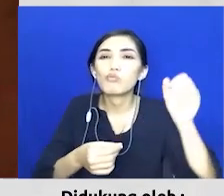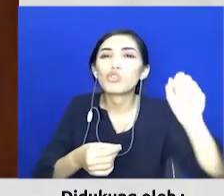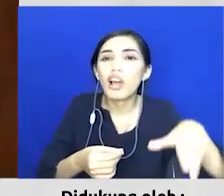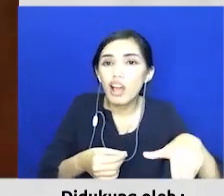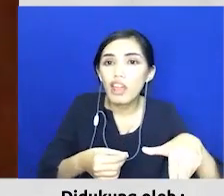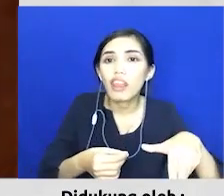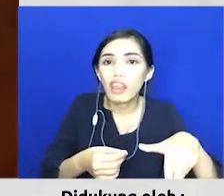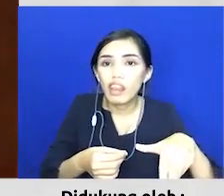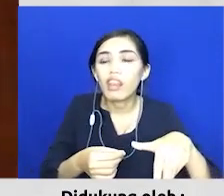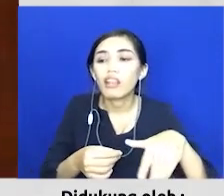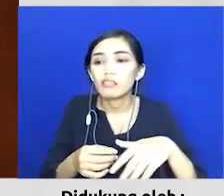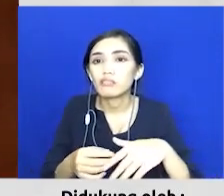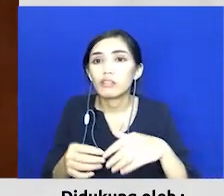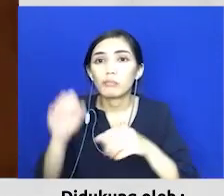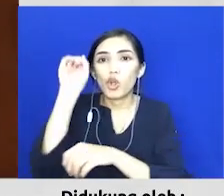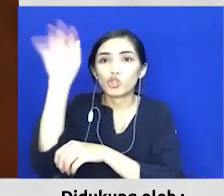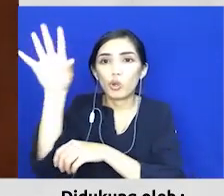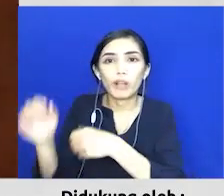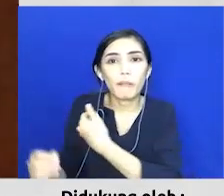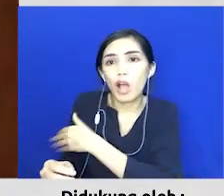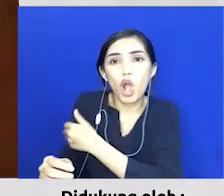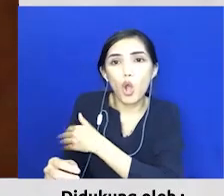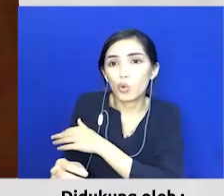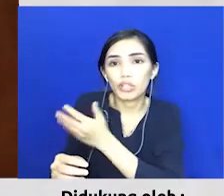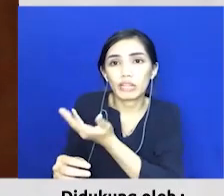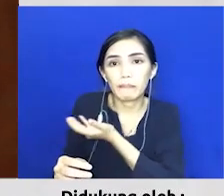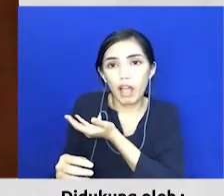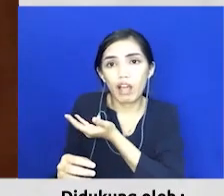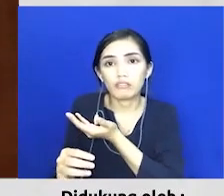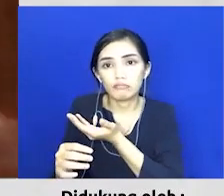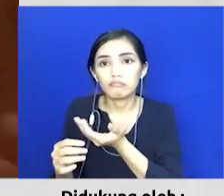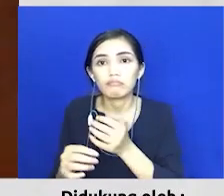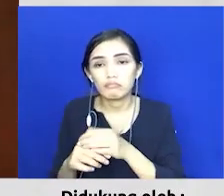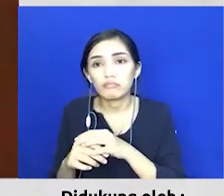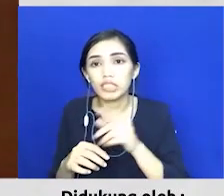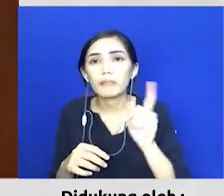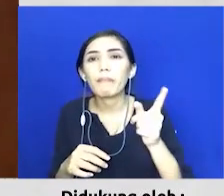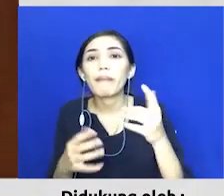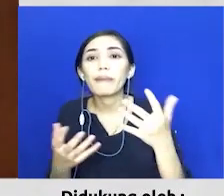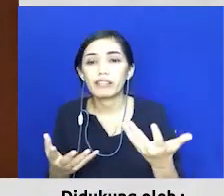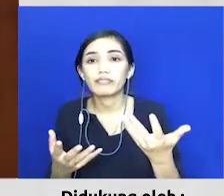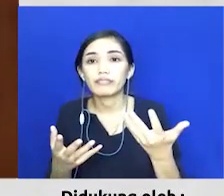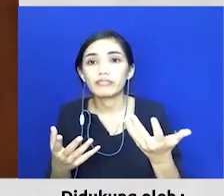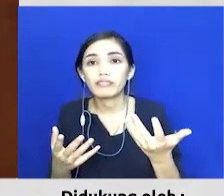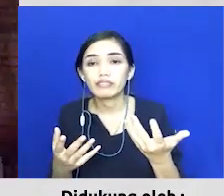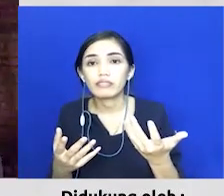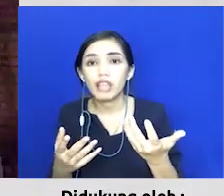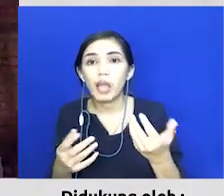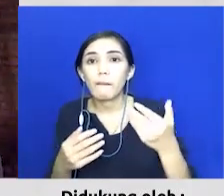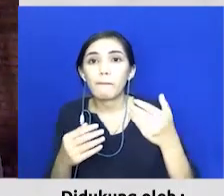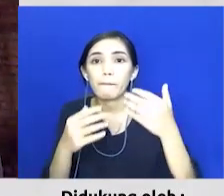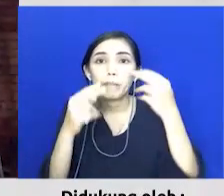langgan apanya penontonnya tidak datang nanti kan, itu ketakutan ya. Itu ya, tidak ada urusan politik menurut saya sih ya.